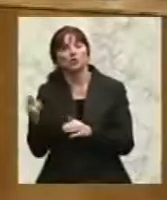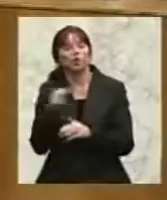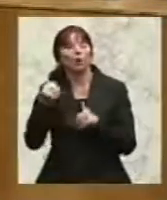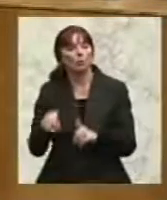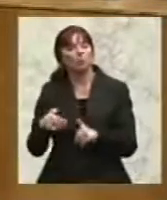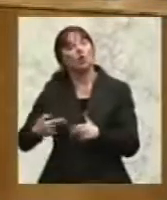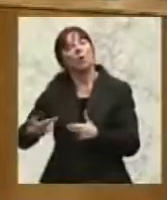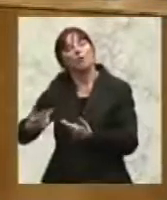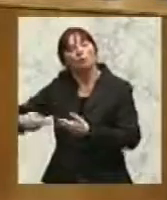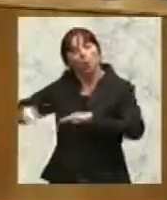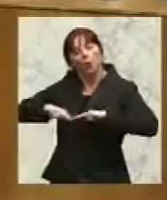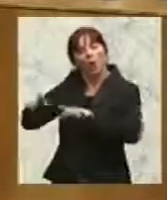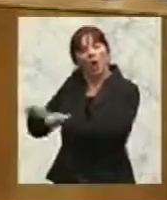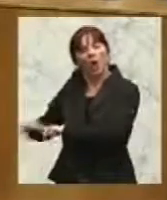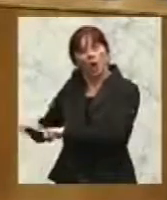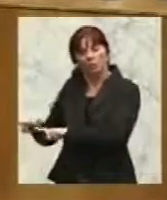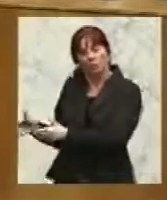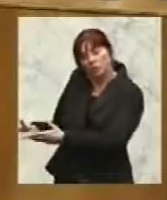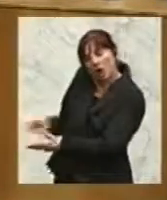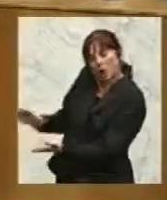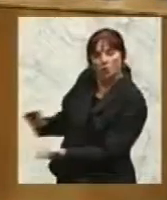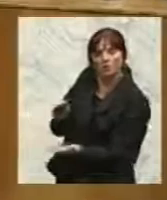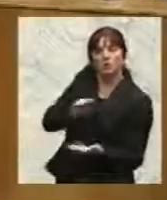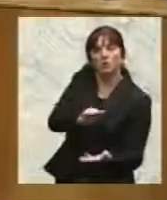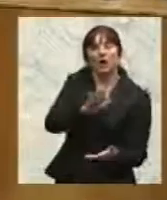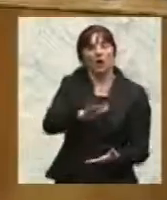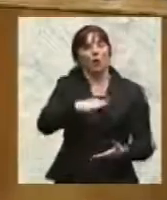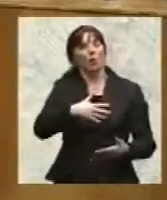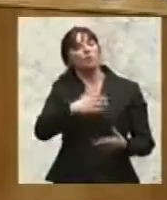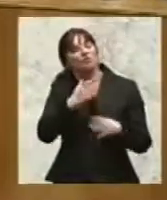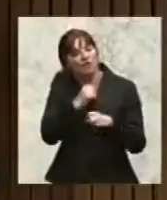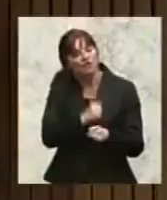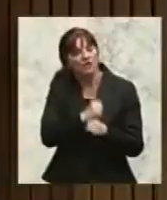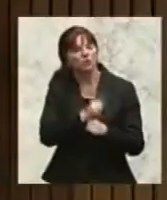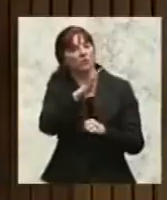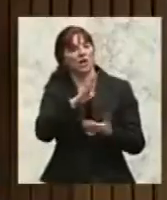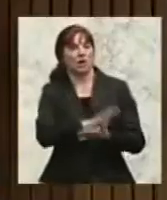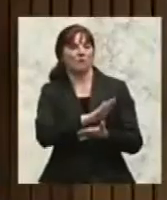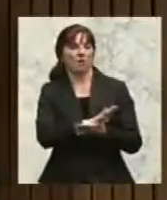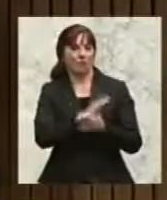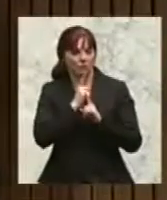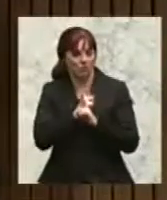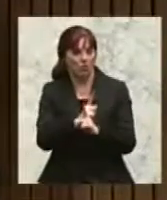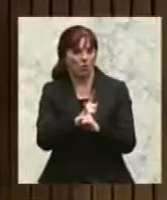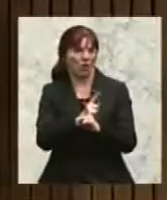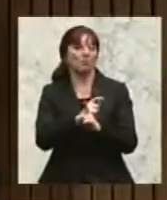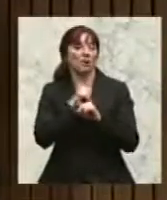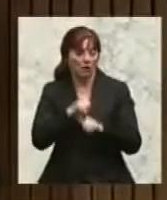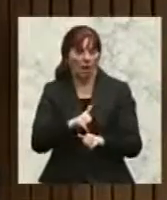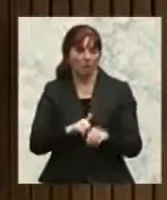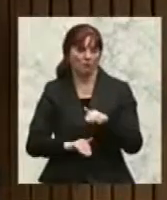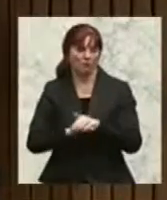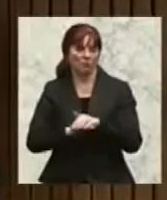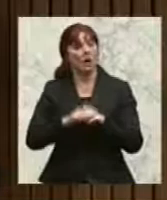seine verfassungsmäßigen Aufgaben in Ihrem Sinne, meine sehr geehrten Abgeordneten, wahrnehmen zu können. Es ist daher meine Verantwortung,